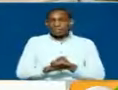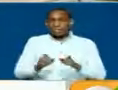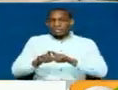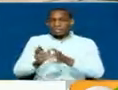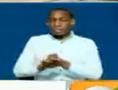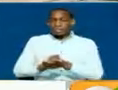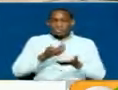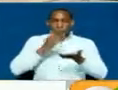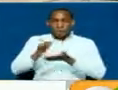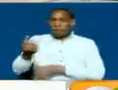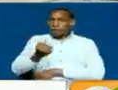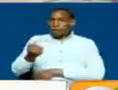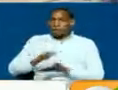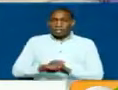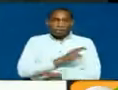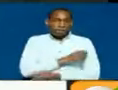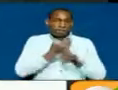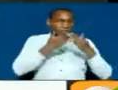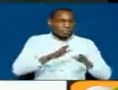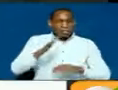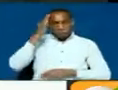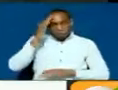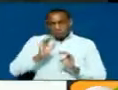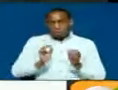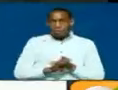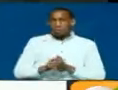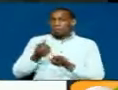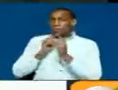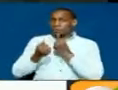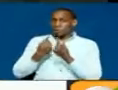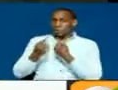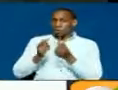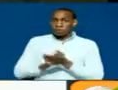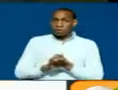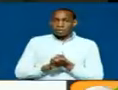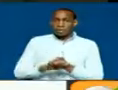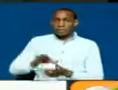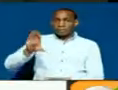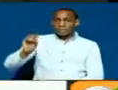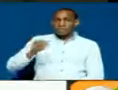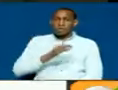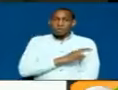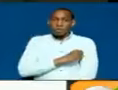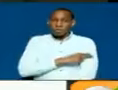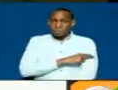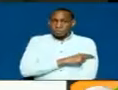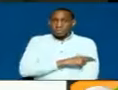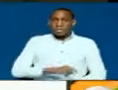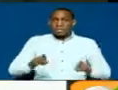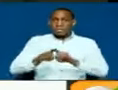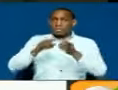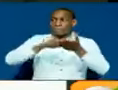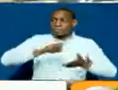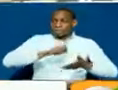kuandika barua peke yake, mambo ya discharge hajui. Tulizungumza na afisa mkuu mtendaji wa hospitali hiyo Daktari Evans Kamuri,